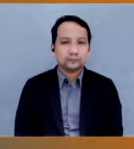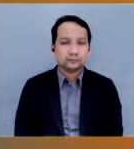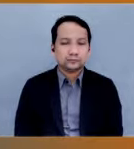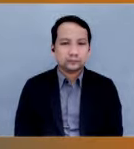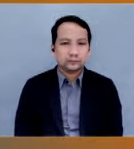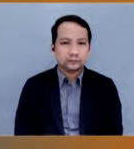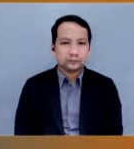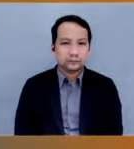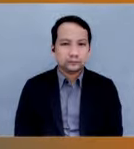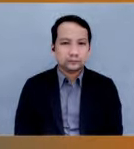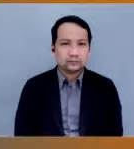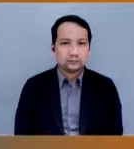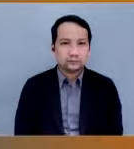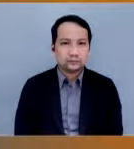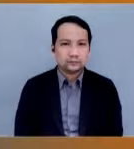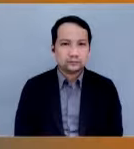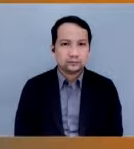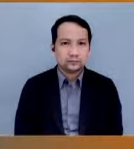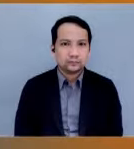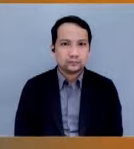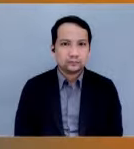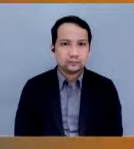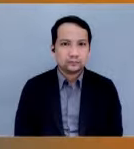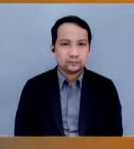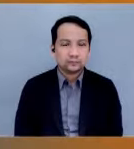Grabe, mandamoy!